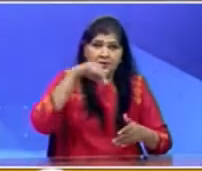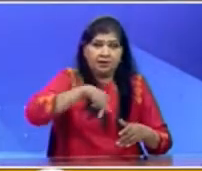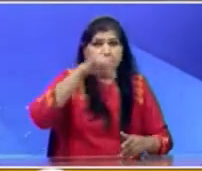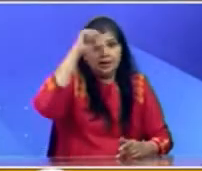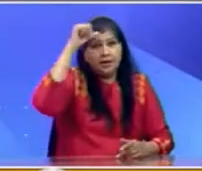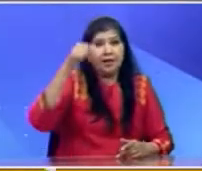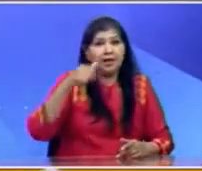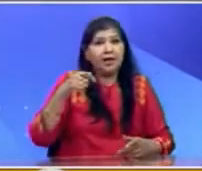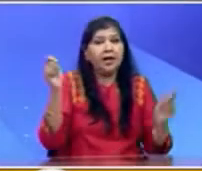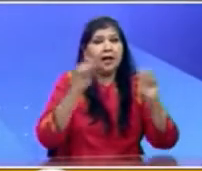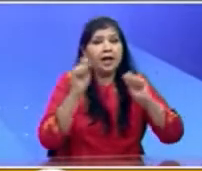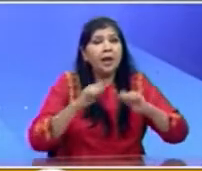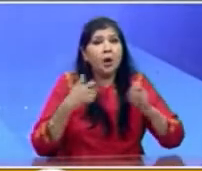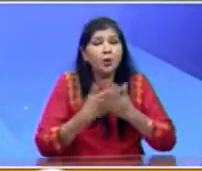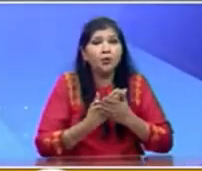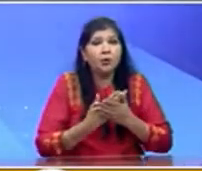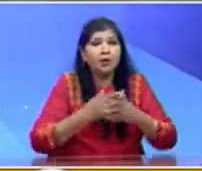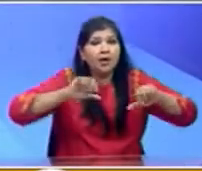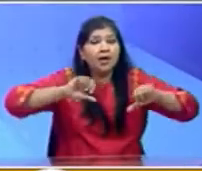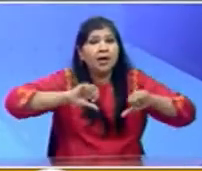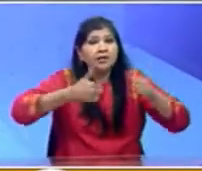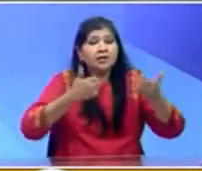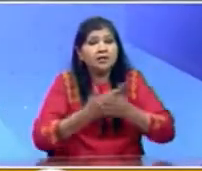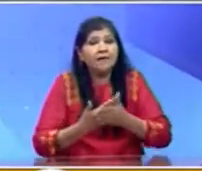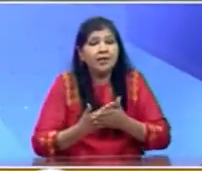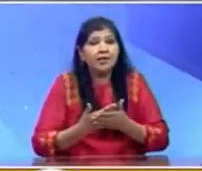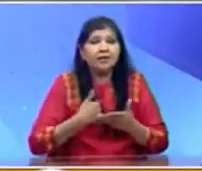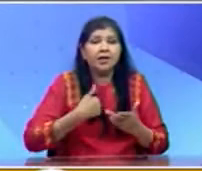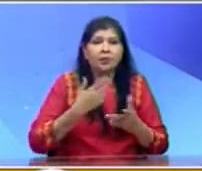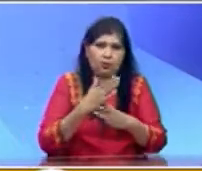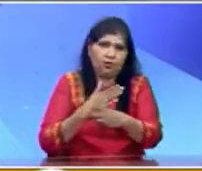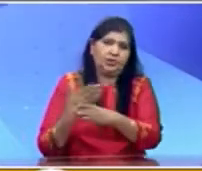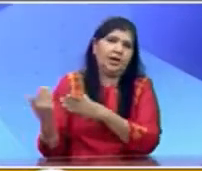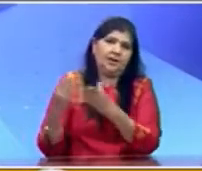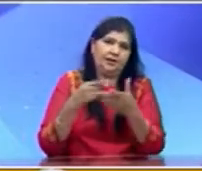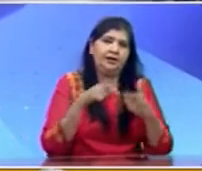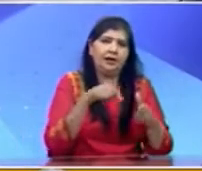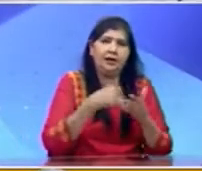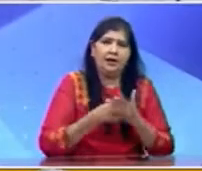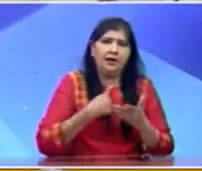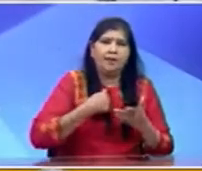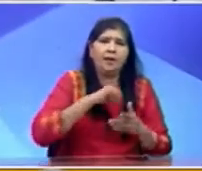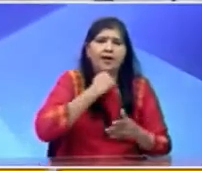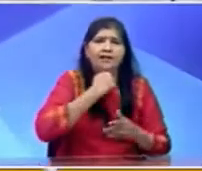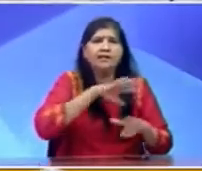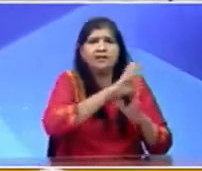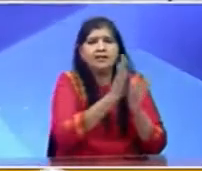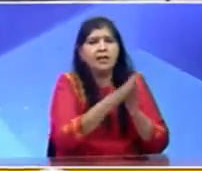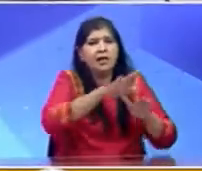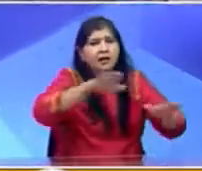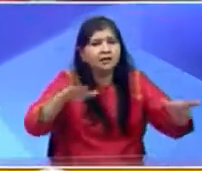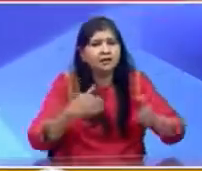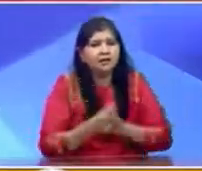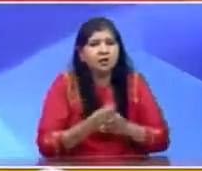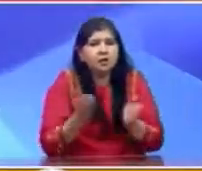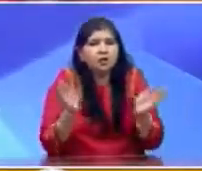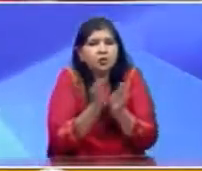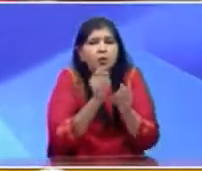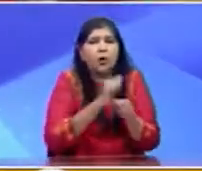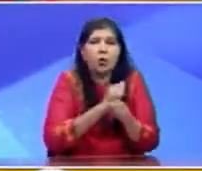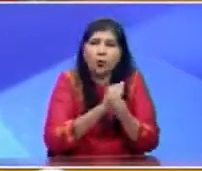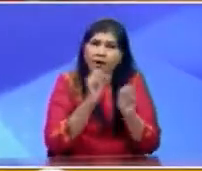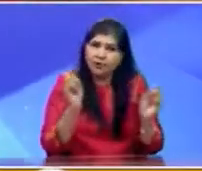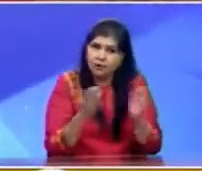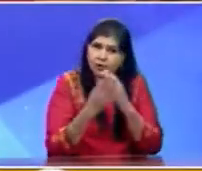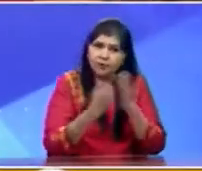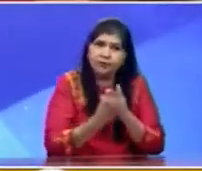भारतीय खिलौनों की सफलता को शेयर करना चाहता हूं। हमारे यंगस्टर्स, स्टार्टअप्स